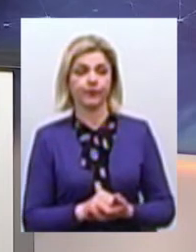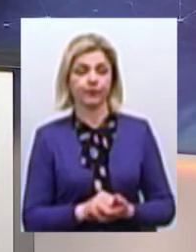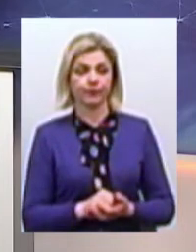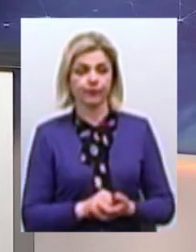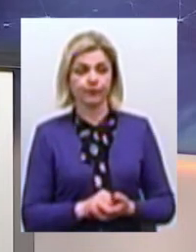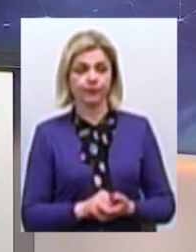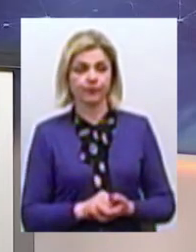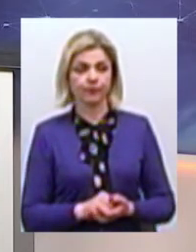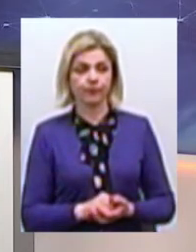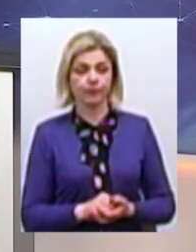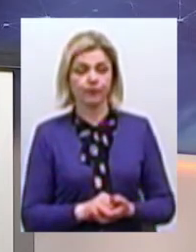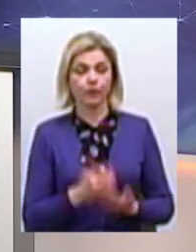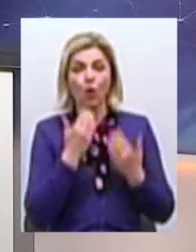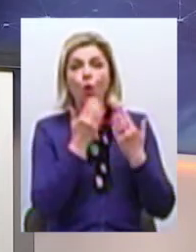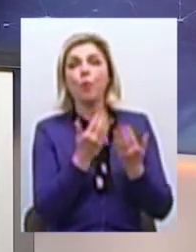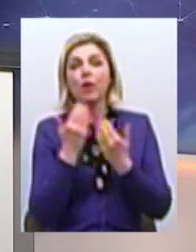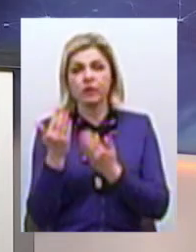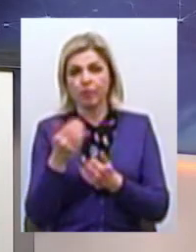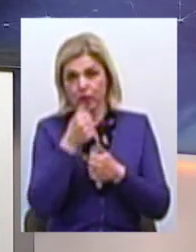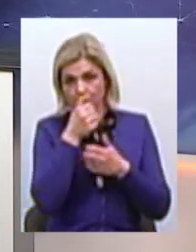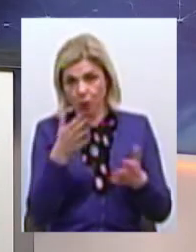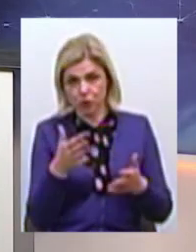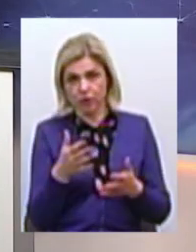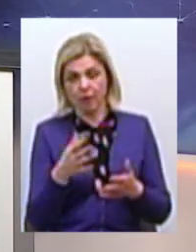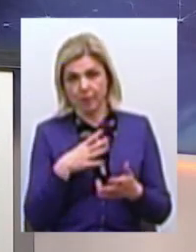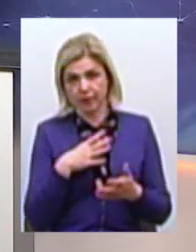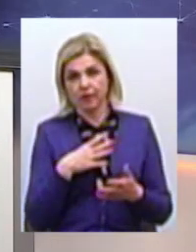це опитування не може претендувати на